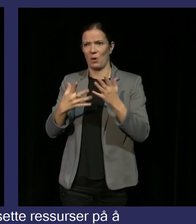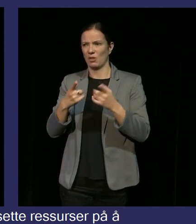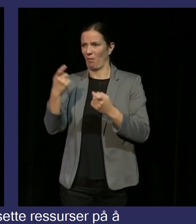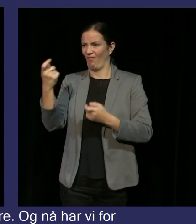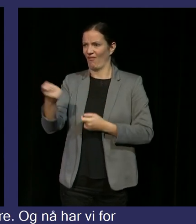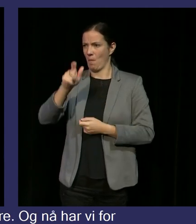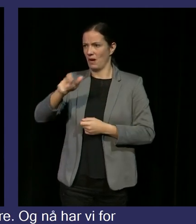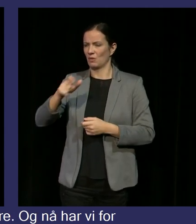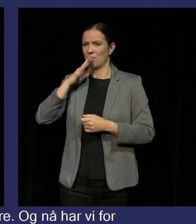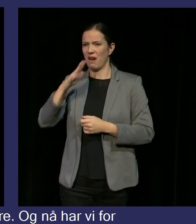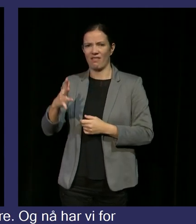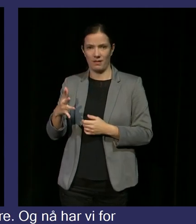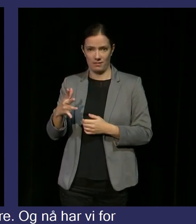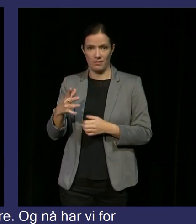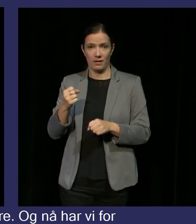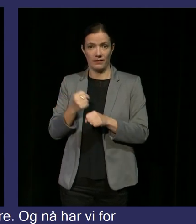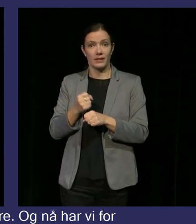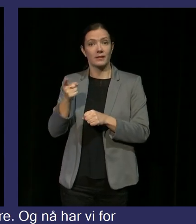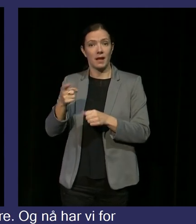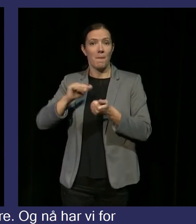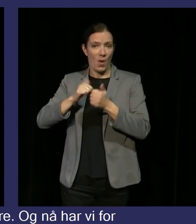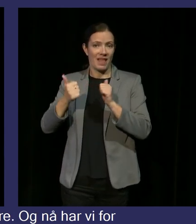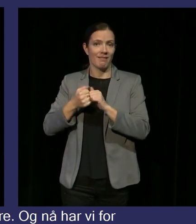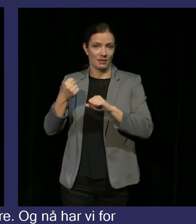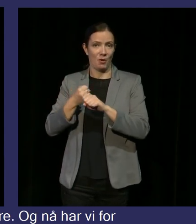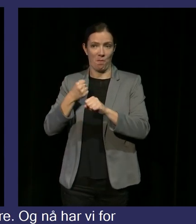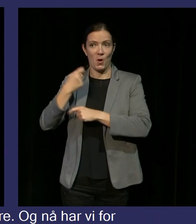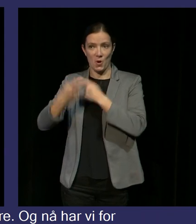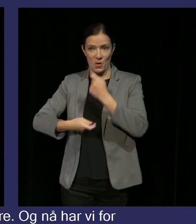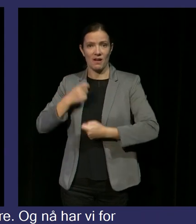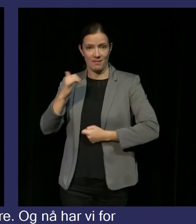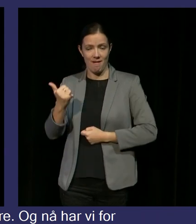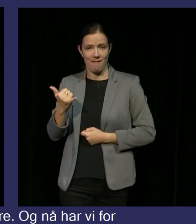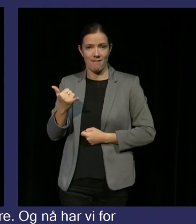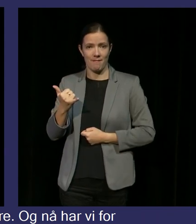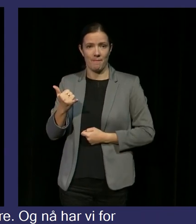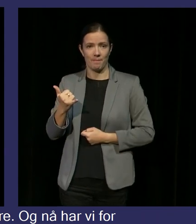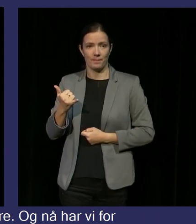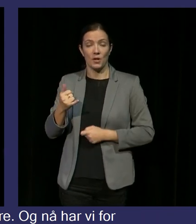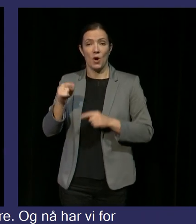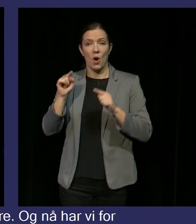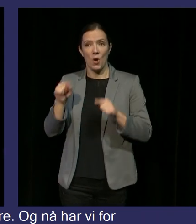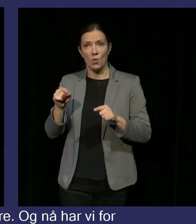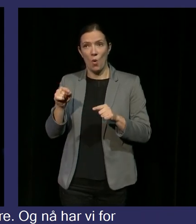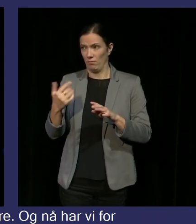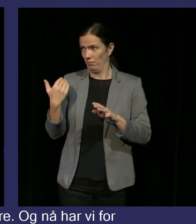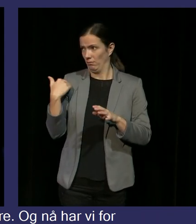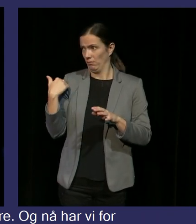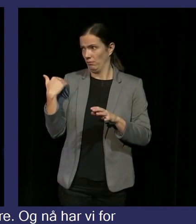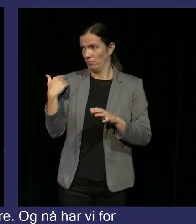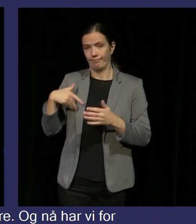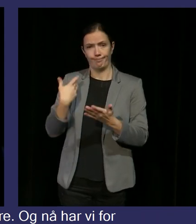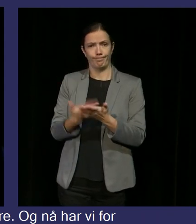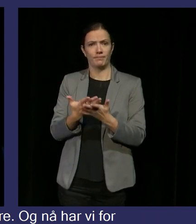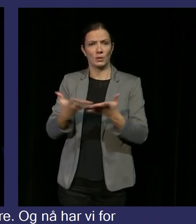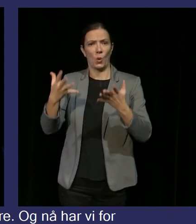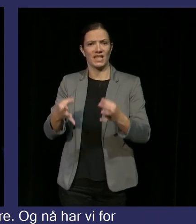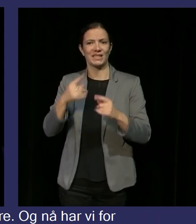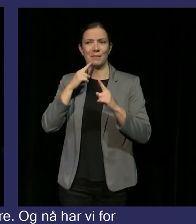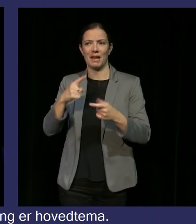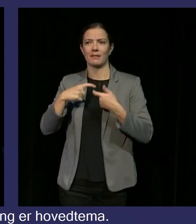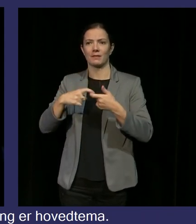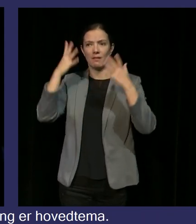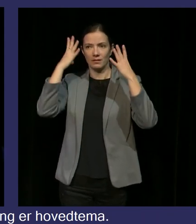snakker, ikke sant? Og der har vi jo også en politisk jobb å gjøre, og nå har vi for ikke lenge siden lagt fram en stortingsmelding